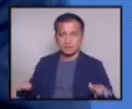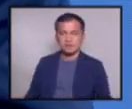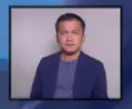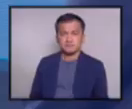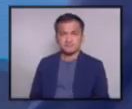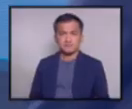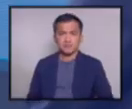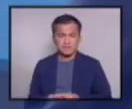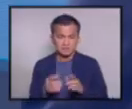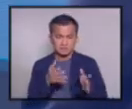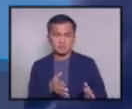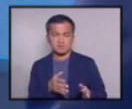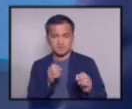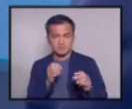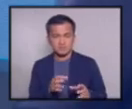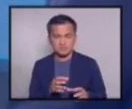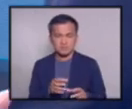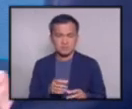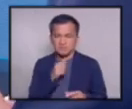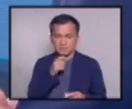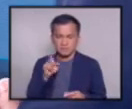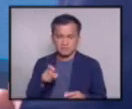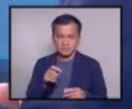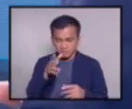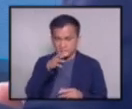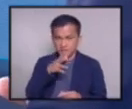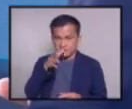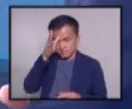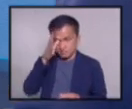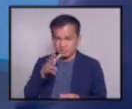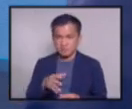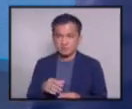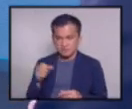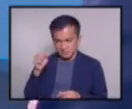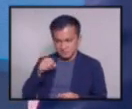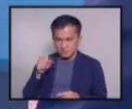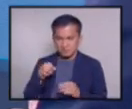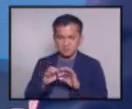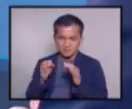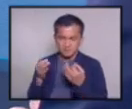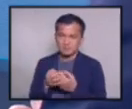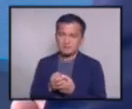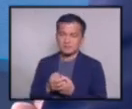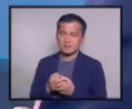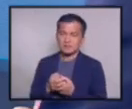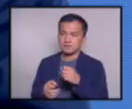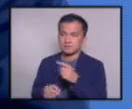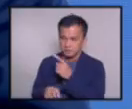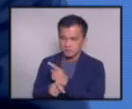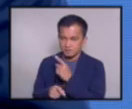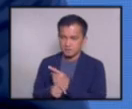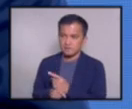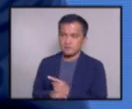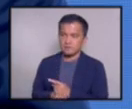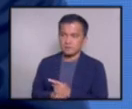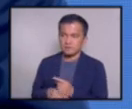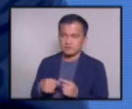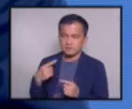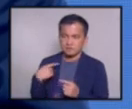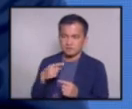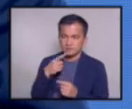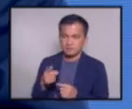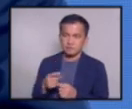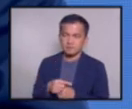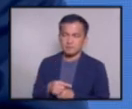iiwan ba natin yan sa mga guro? Hindi ba dapat sa mga magulang yan? Opo. Sa pamilya? Tama po yan. At meron din ho